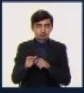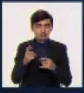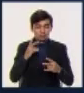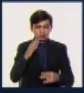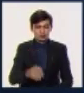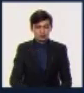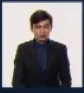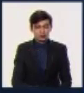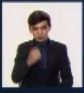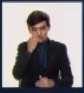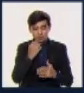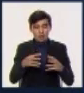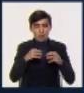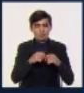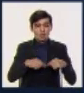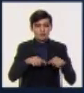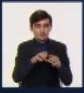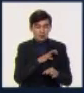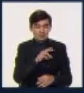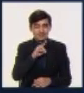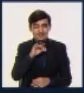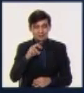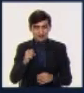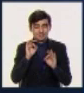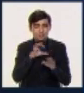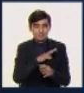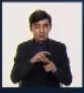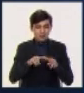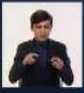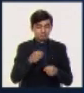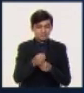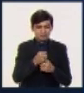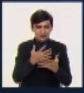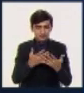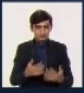Спасибо вам. Общественный деятель Дина Смаилова рассказала о ситуации с бытовым насилием.